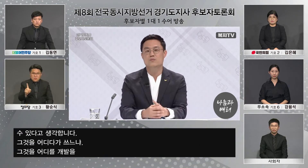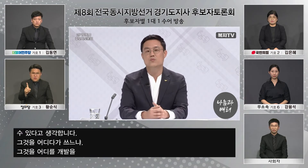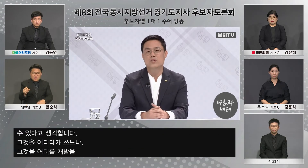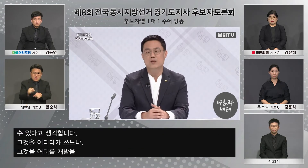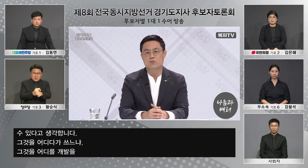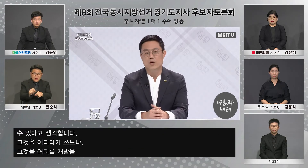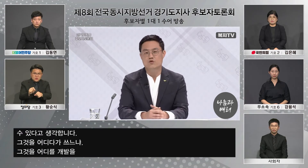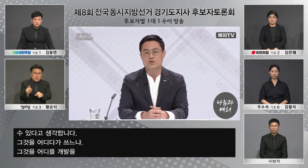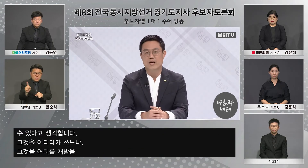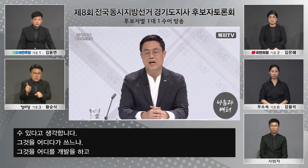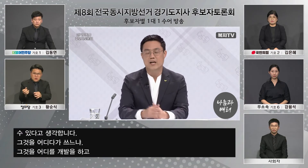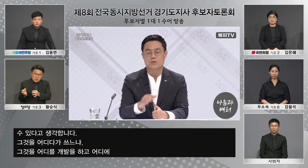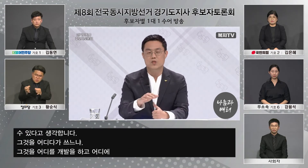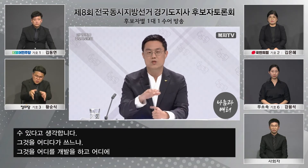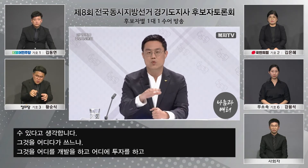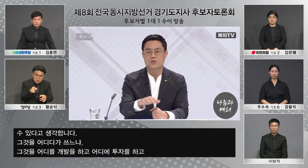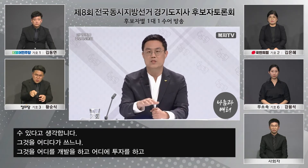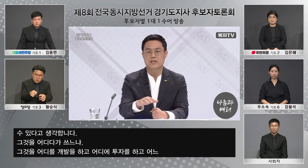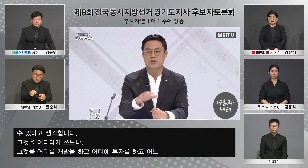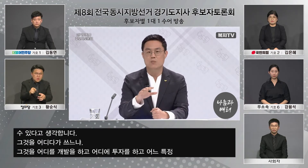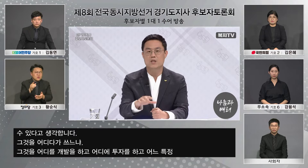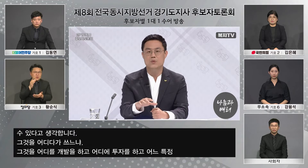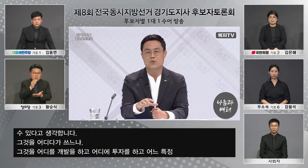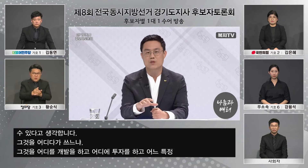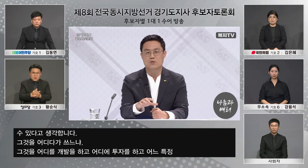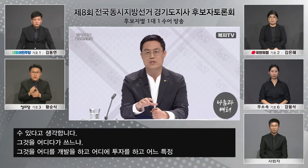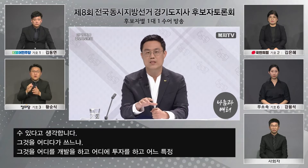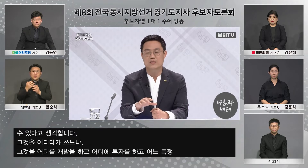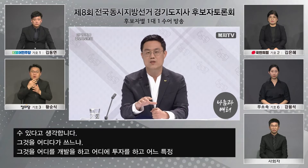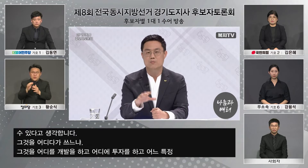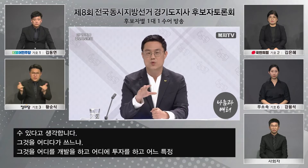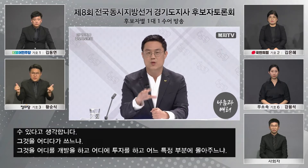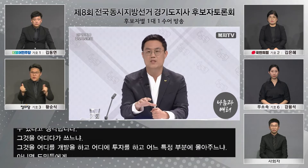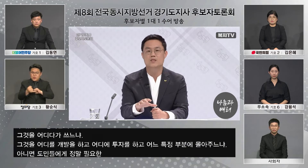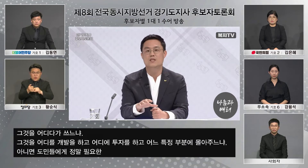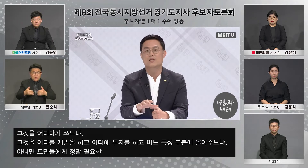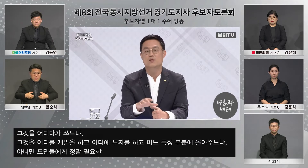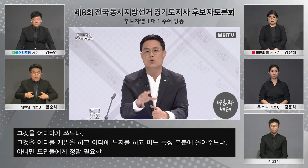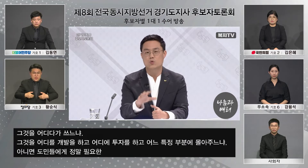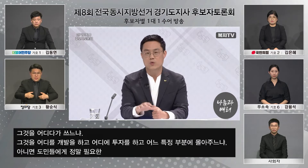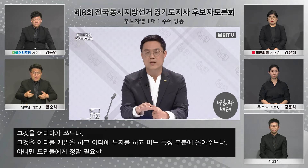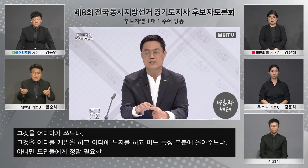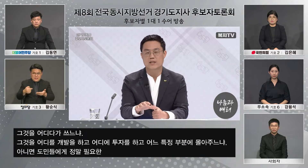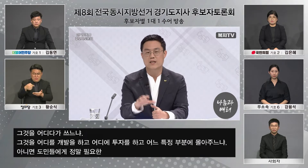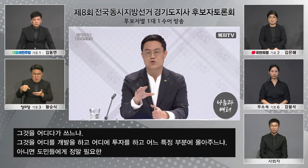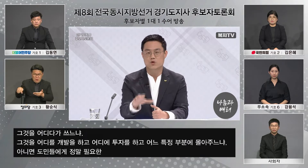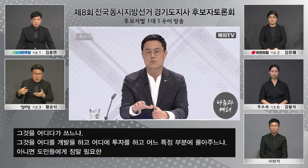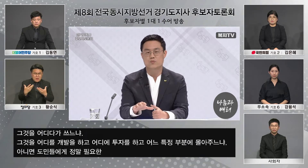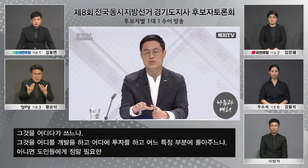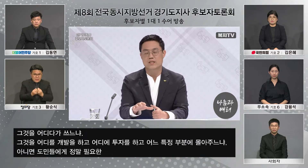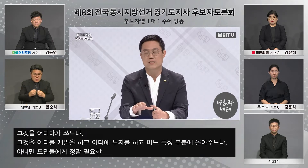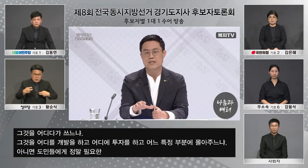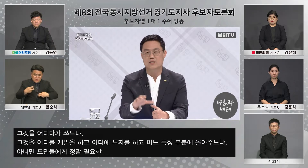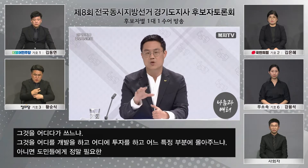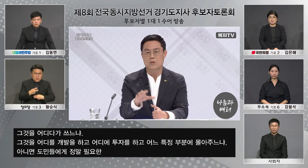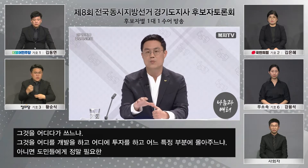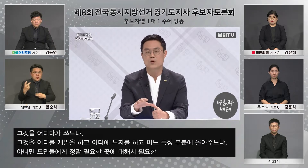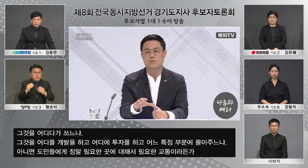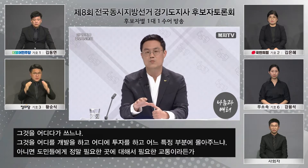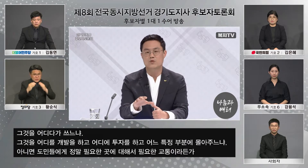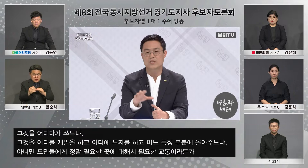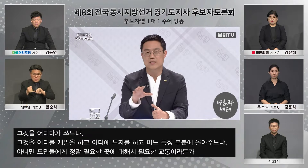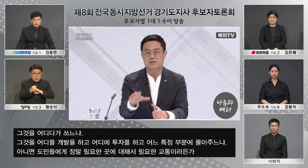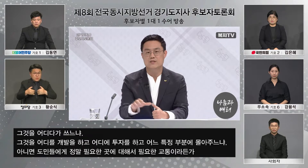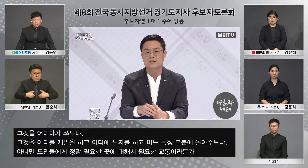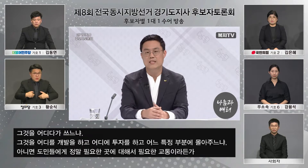특정 부분에다 몰아주느냐 아니면은 도민들에게 정말 필요한 곳에 대해서 필요한 교통이라든가 주거 부분이라든가 이렇게 정말